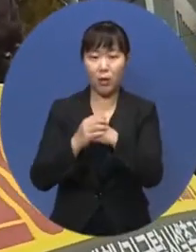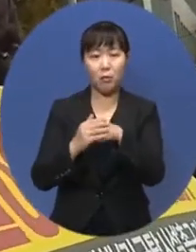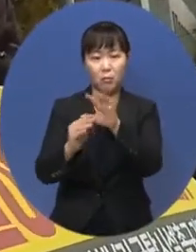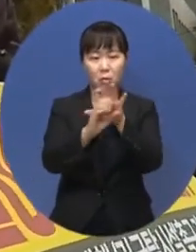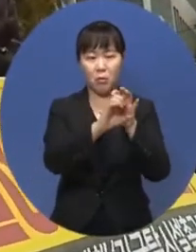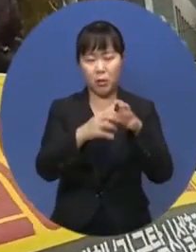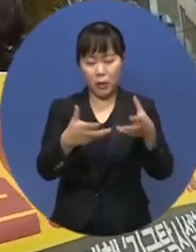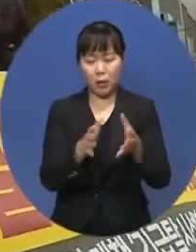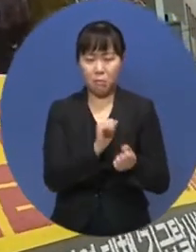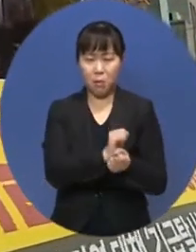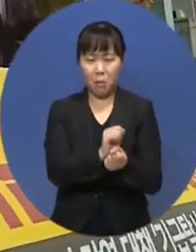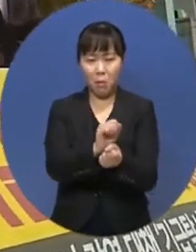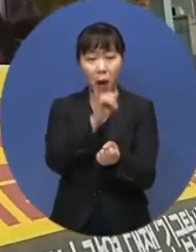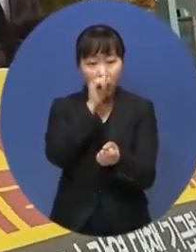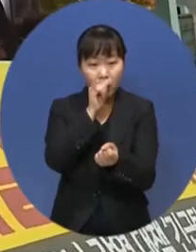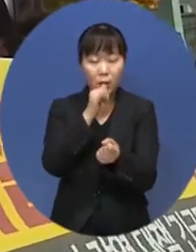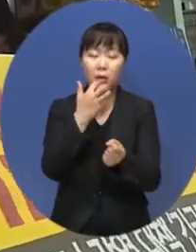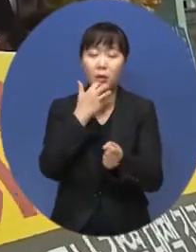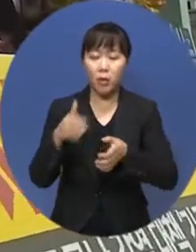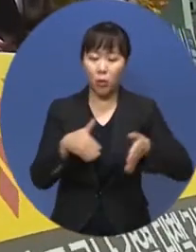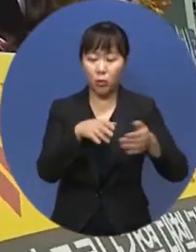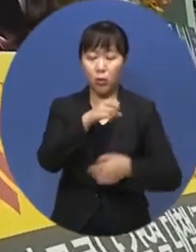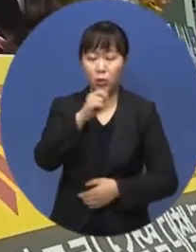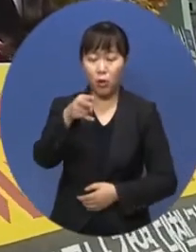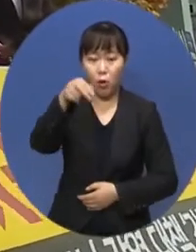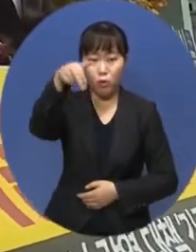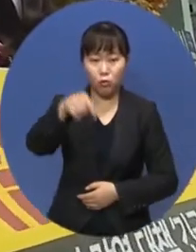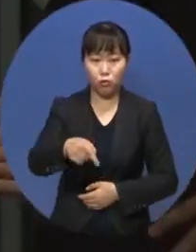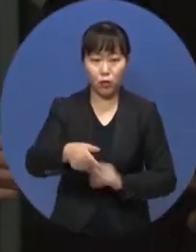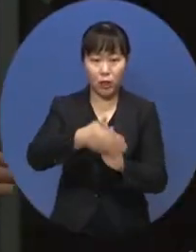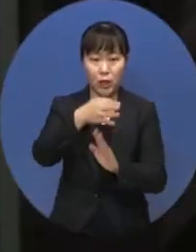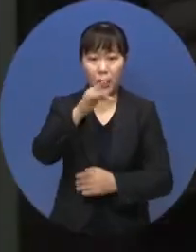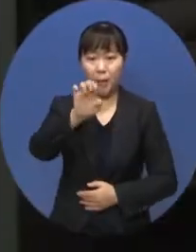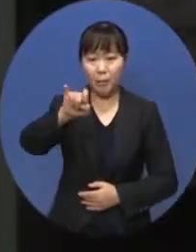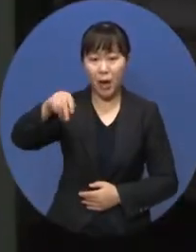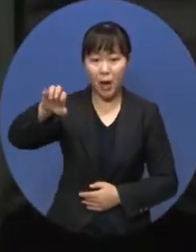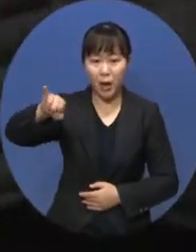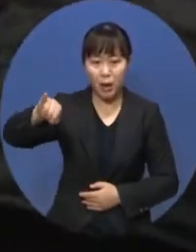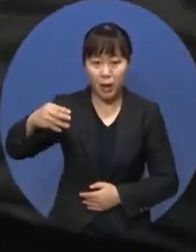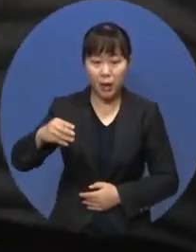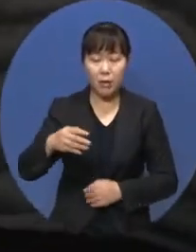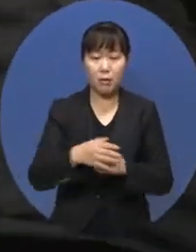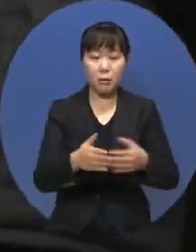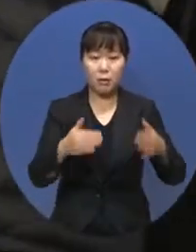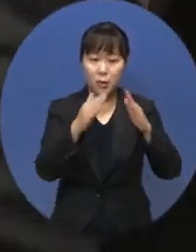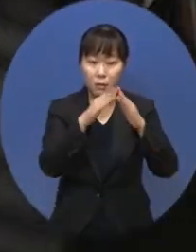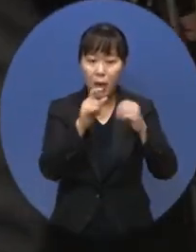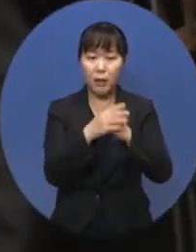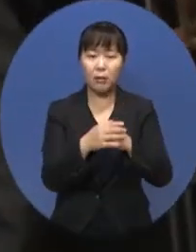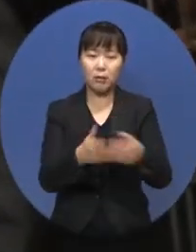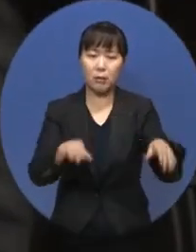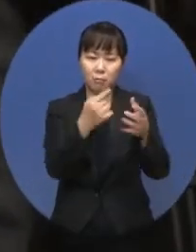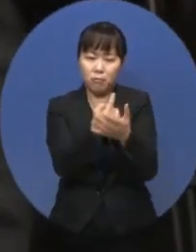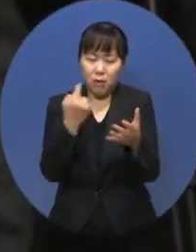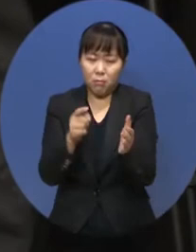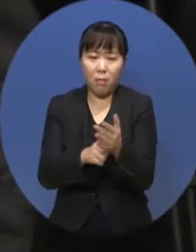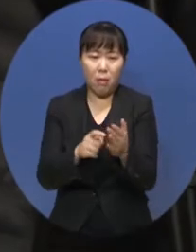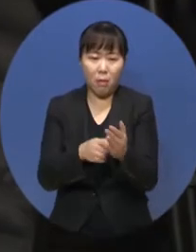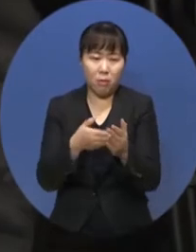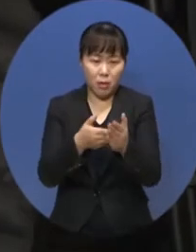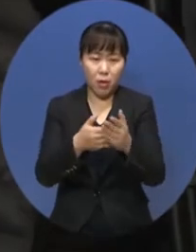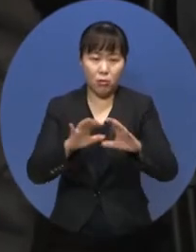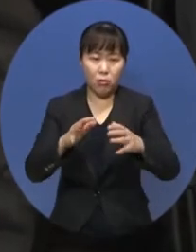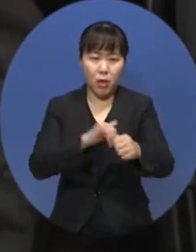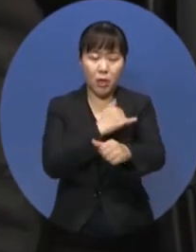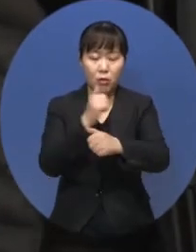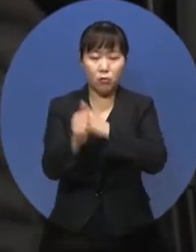코로나19 집단 위로의 감염이 목소리를 들으려 발생한 부르고 경기도 여주시 정부가 라파엘의 뭐다 집에 긴급 탈시설을 촉구하는 모셨습니다. 진정을 그러고 거주하시는데